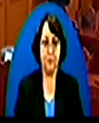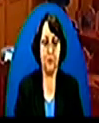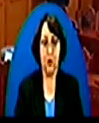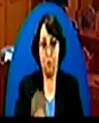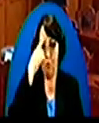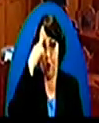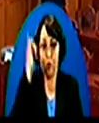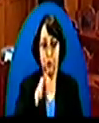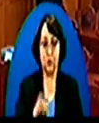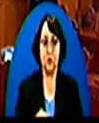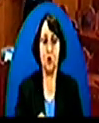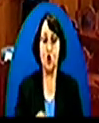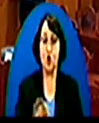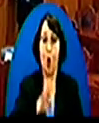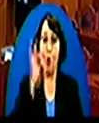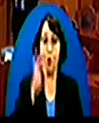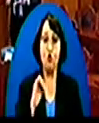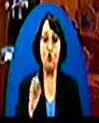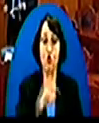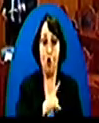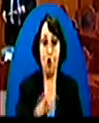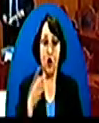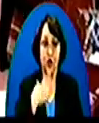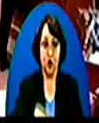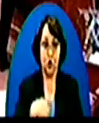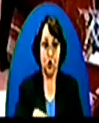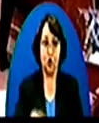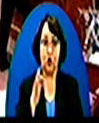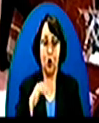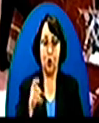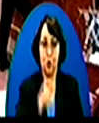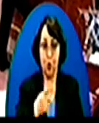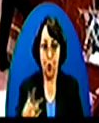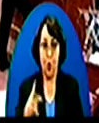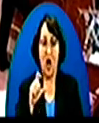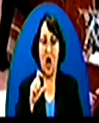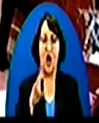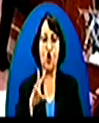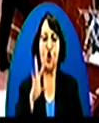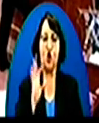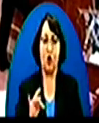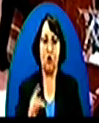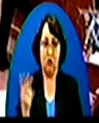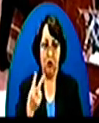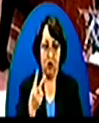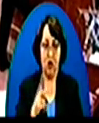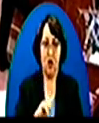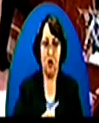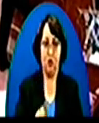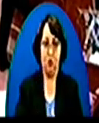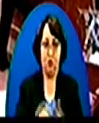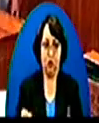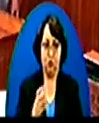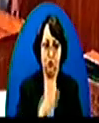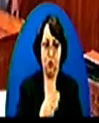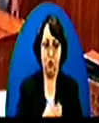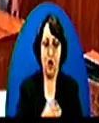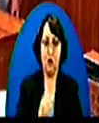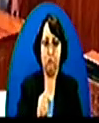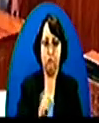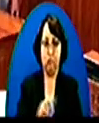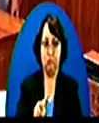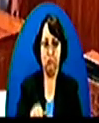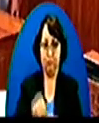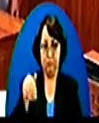Монгол улсын их хурлын сонгуулийн ерхий орооны гишүүн Садху Инктүр нарын бүрийн ерхий хугацаа дуусхур болсон тул чөлөөлөх шийдвэрийг улсын